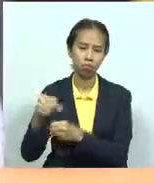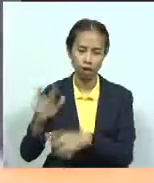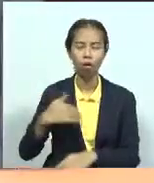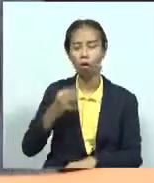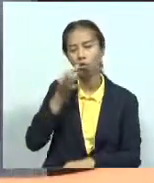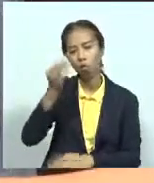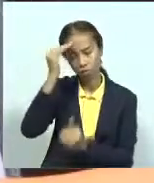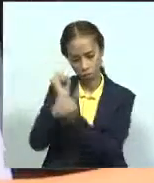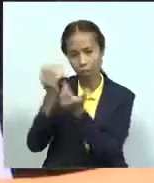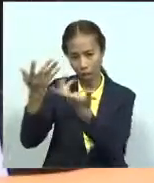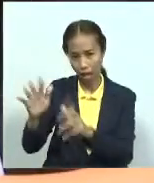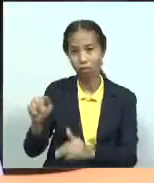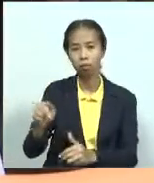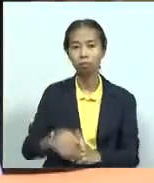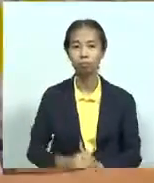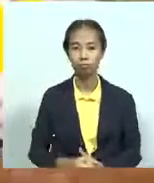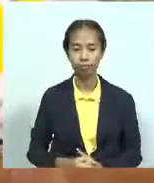ขึ้น